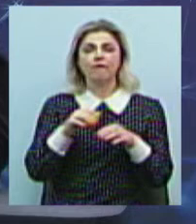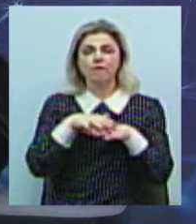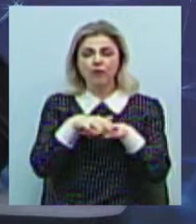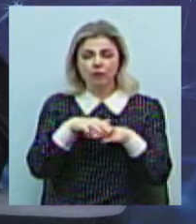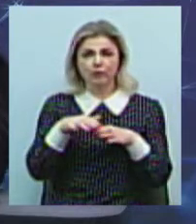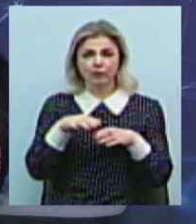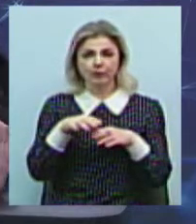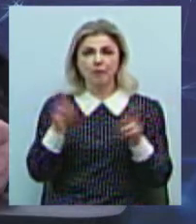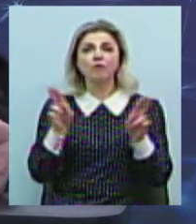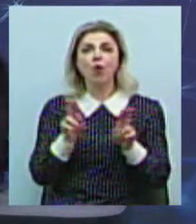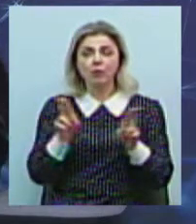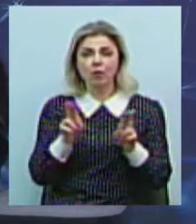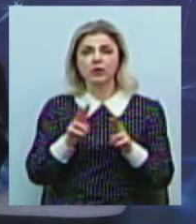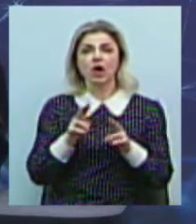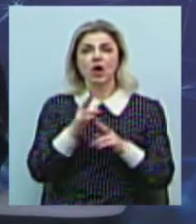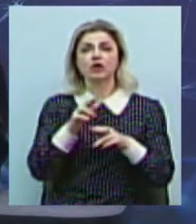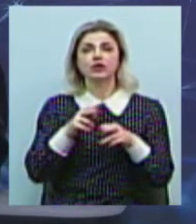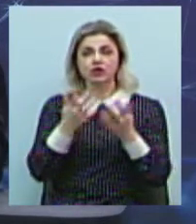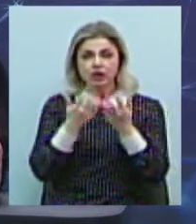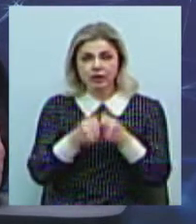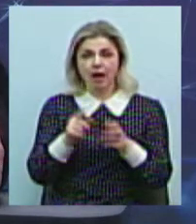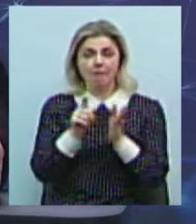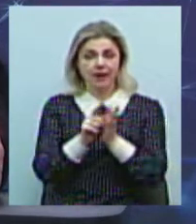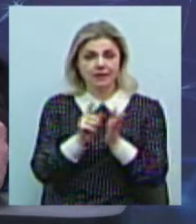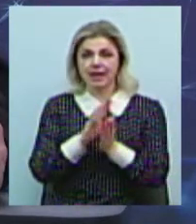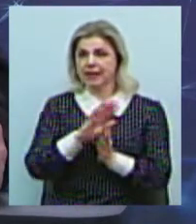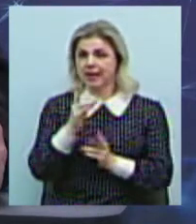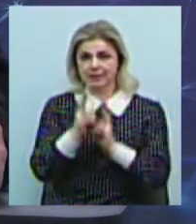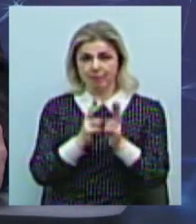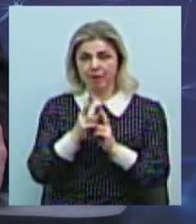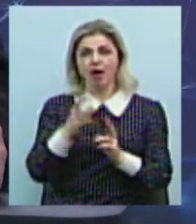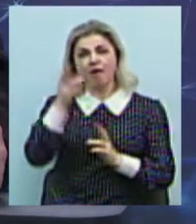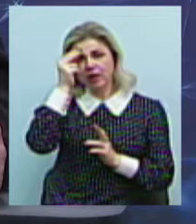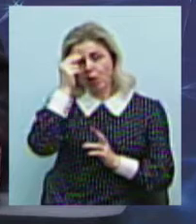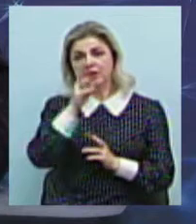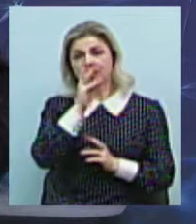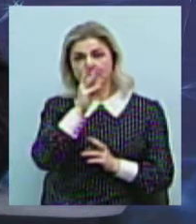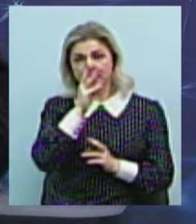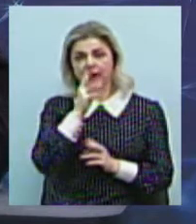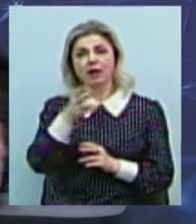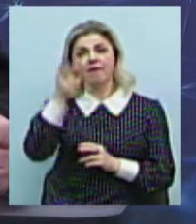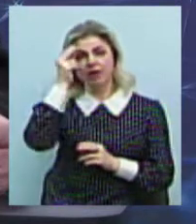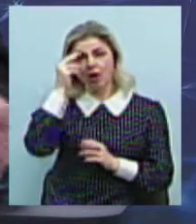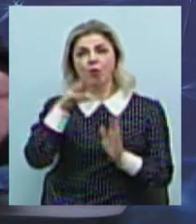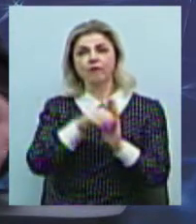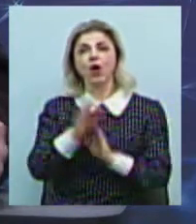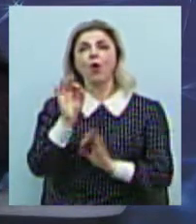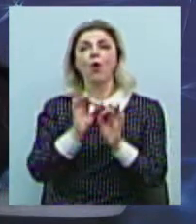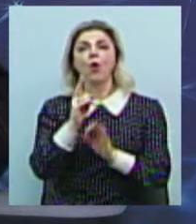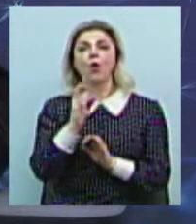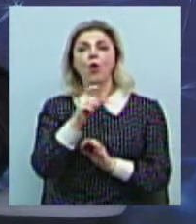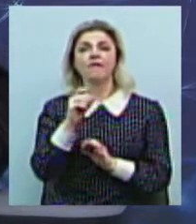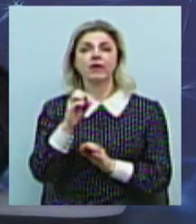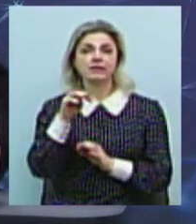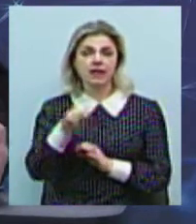залишається обчислення пенсії незмінною, тобто враховується заробітна плата, враховується коефіцієнт